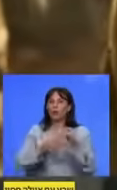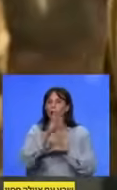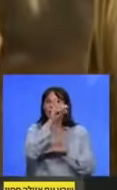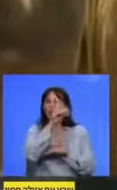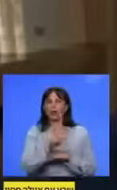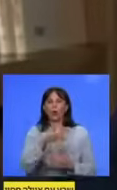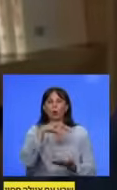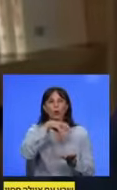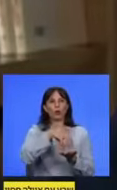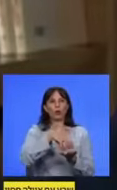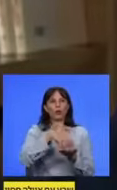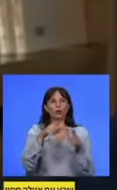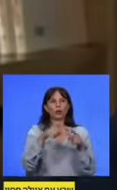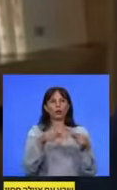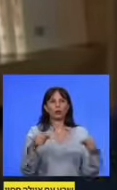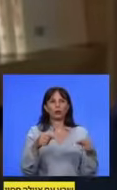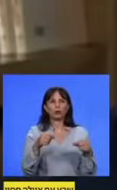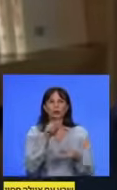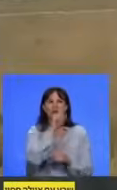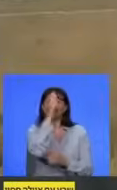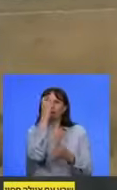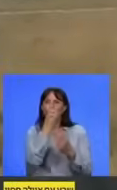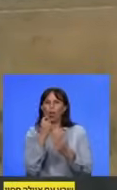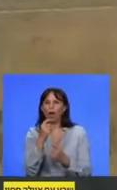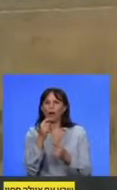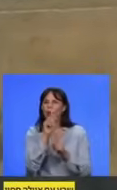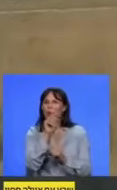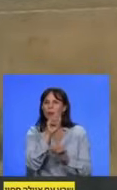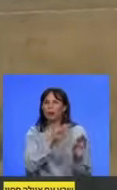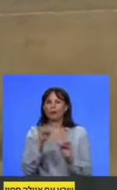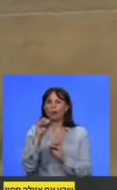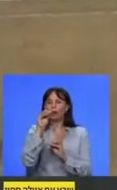עזה. זה סימן השאלה הכי גדול. למי העברת את המידע ולמה?